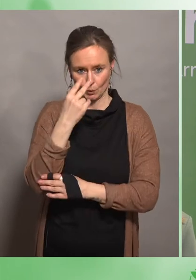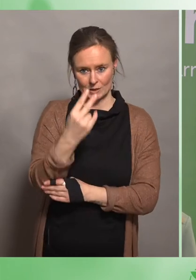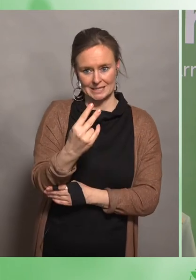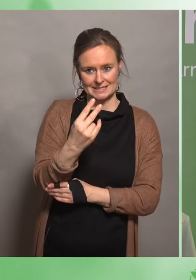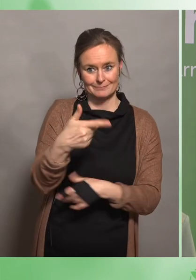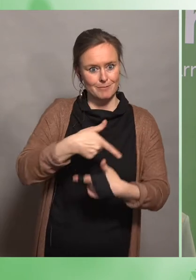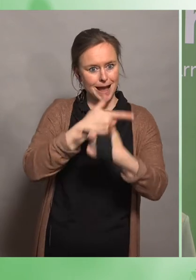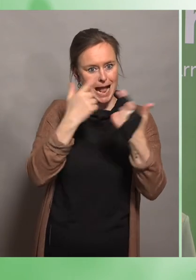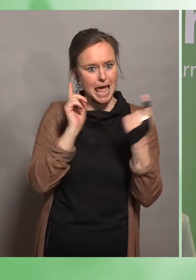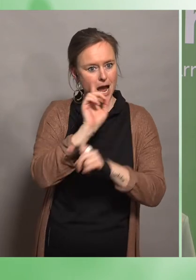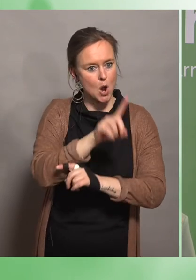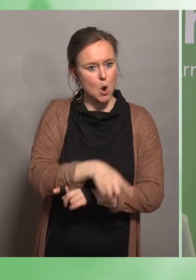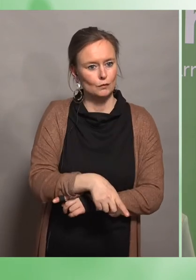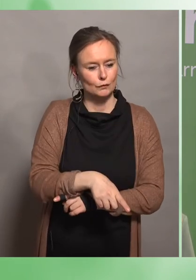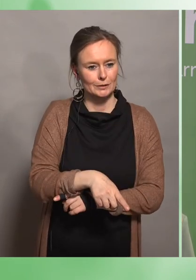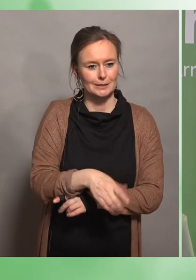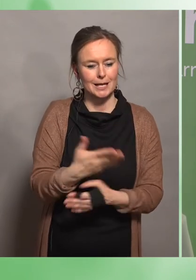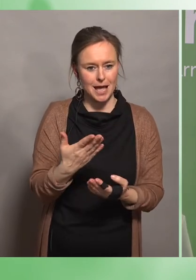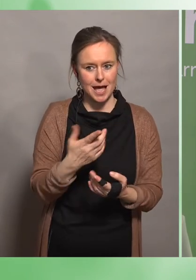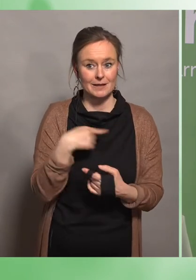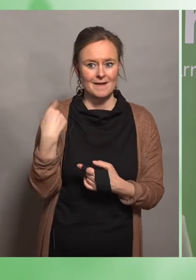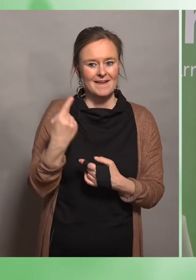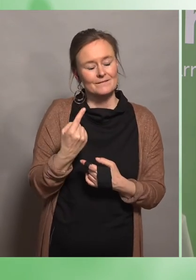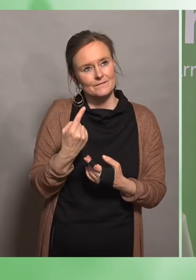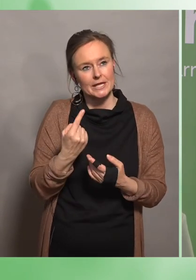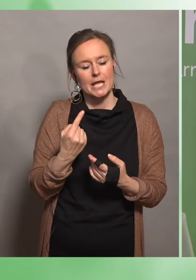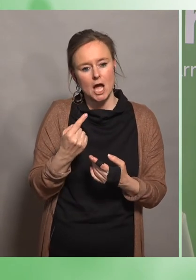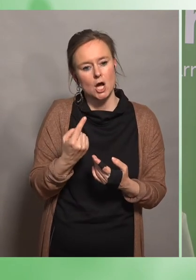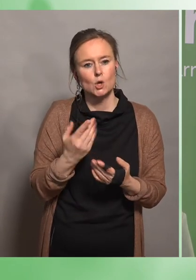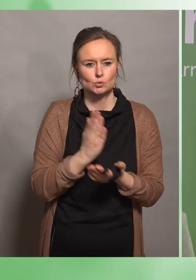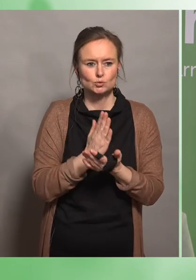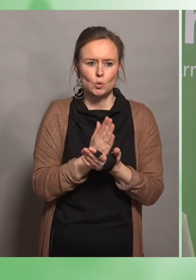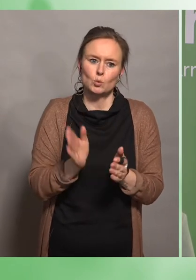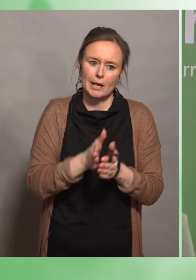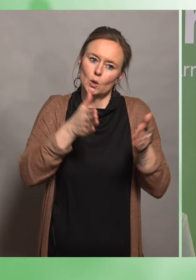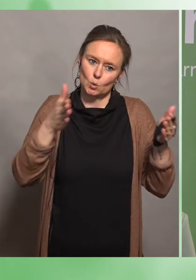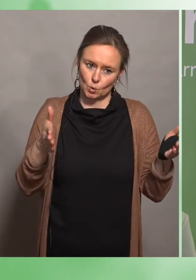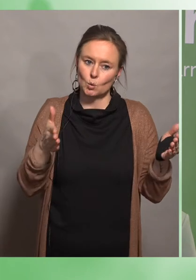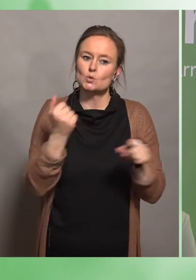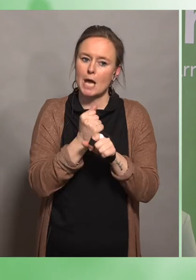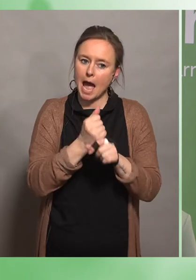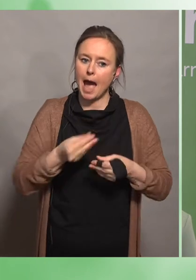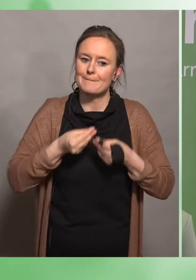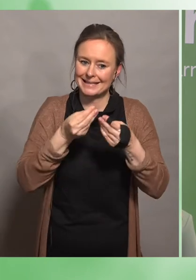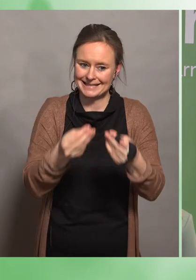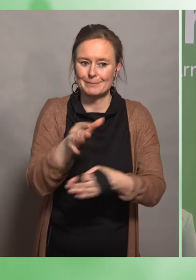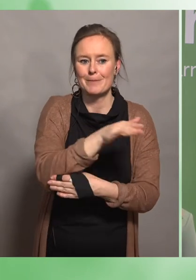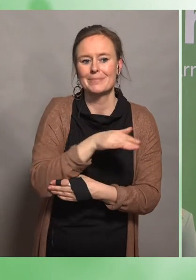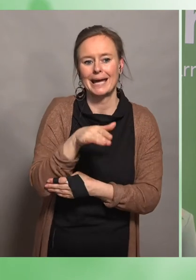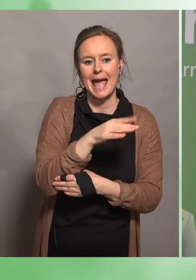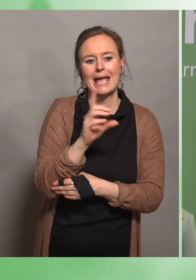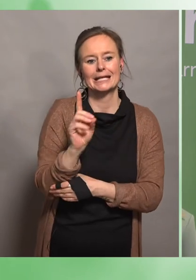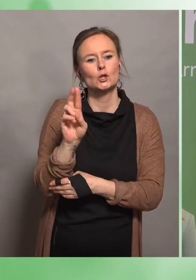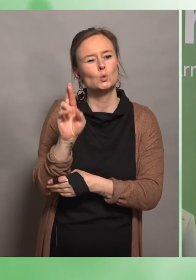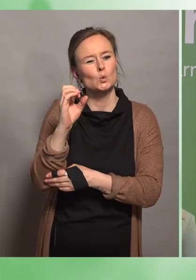klaren Auftrag. Wir sind doch einer der größten Arbeitgeber, also im Drogeriefachhandel